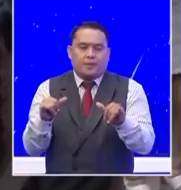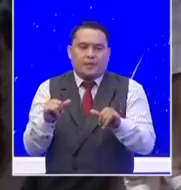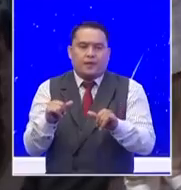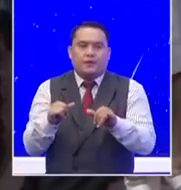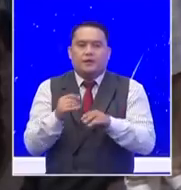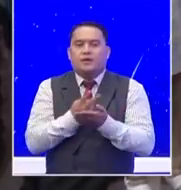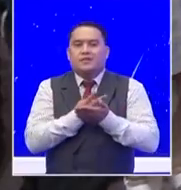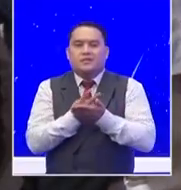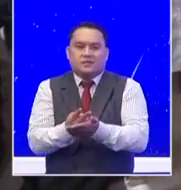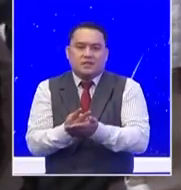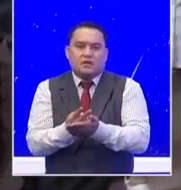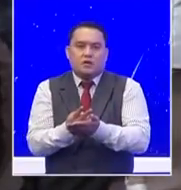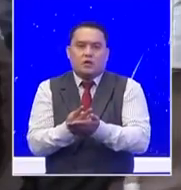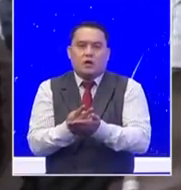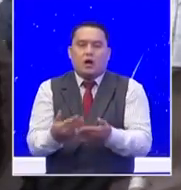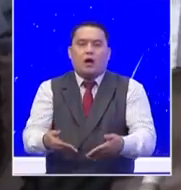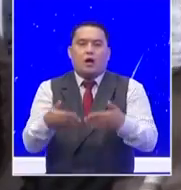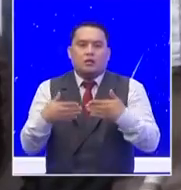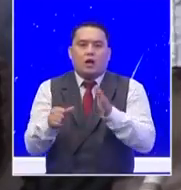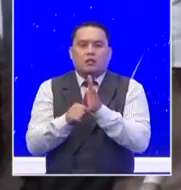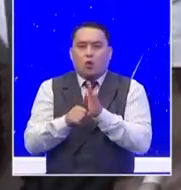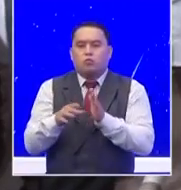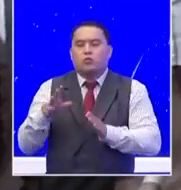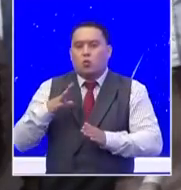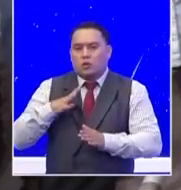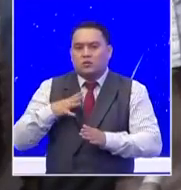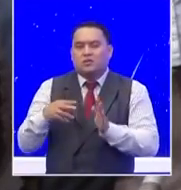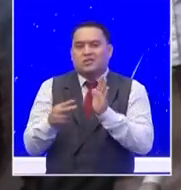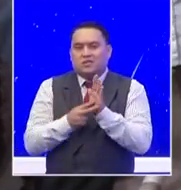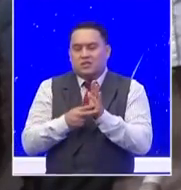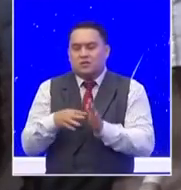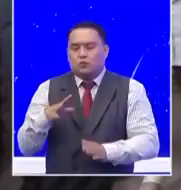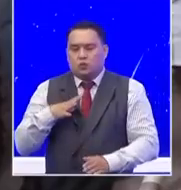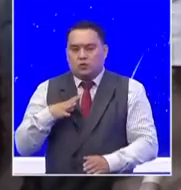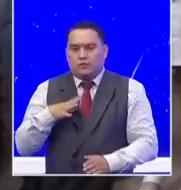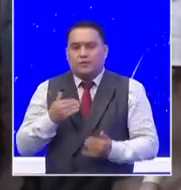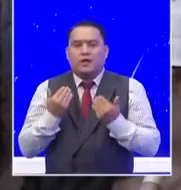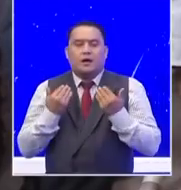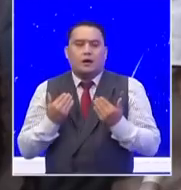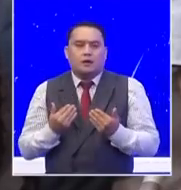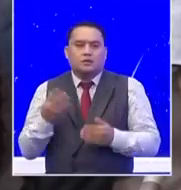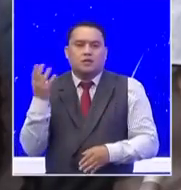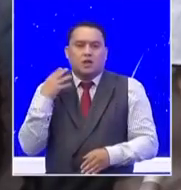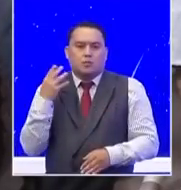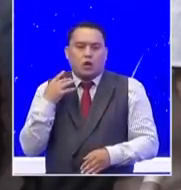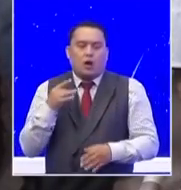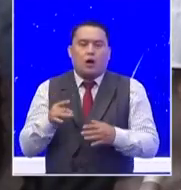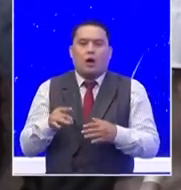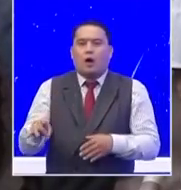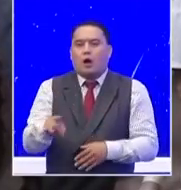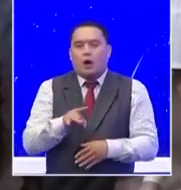төсек 8 төсекке көбейтілді. Оның алдында 6 болған, 2 төсек қосылды, 8 болды. Бүгінгі таңда Кербұлақ ауданы